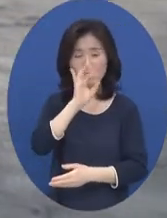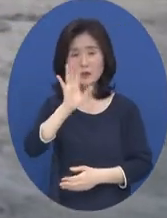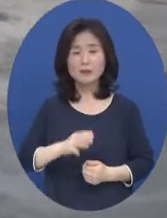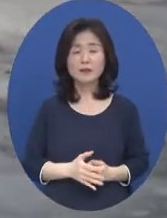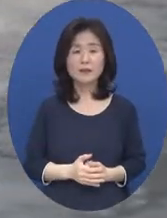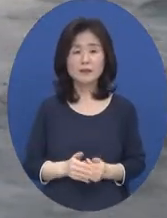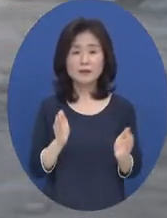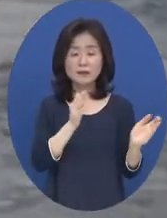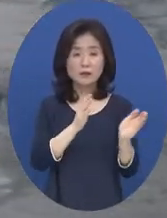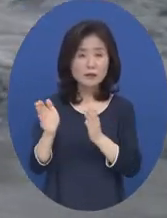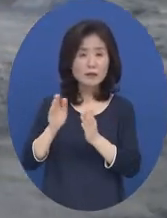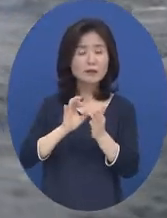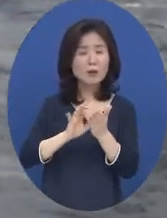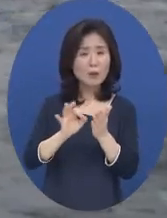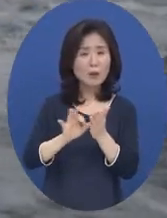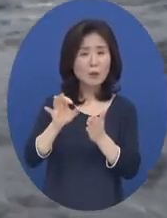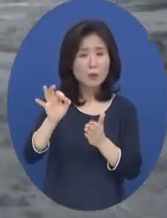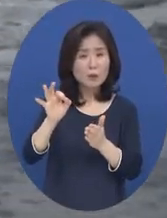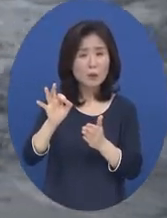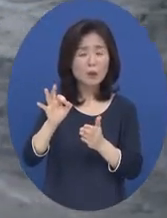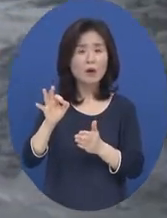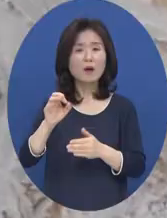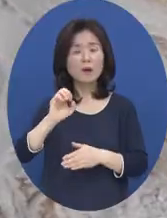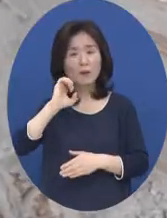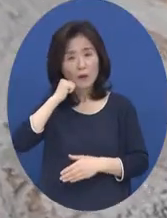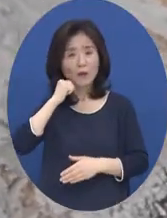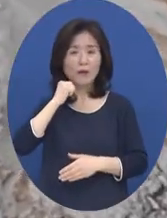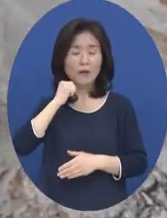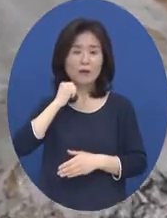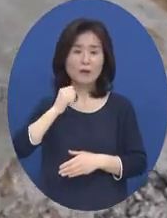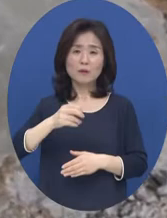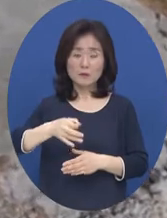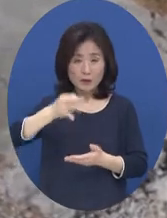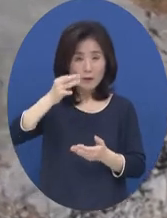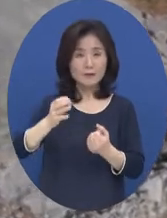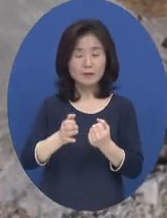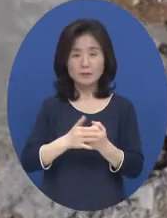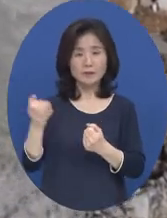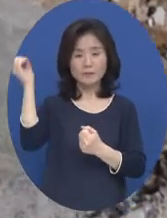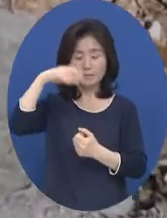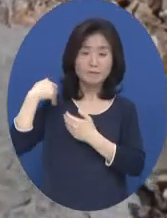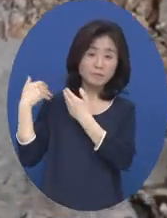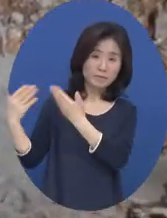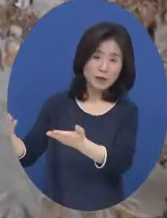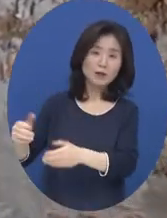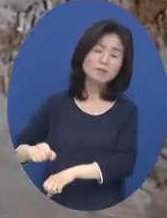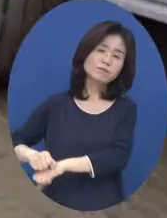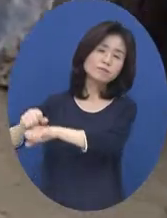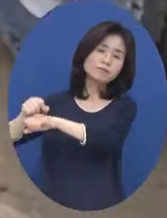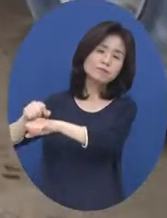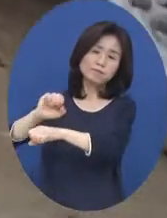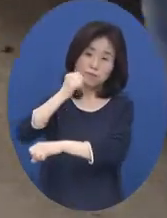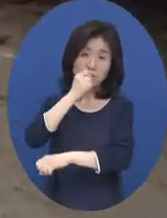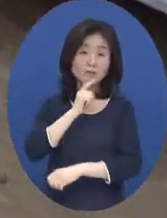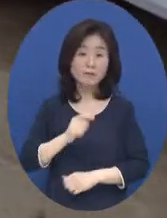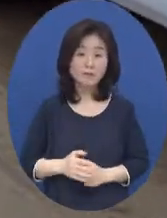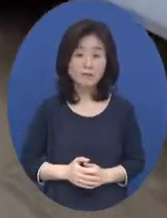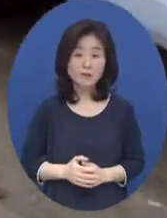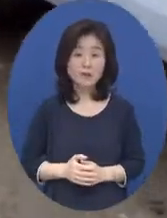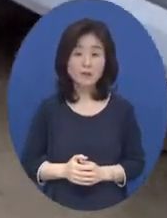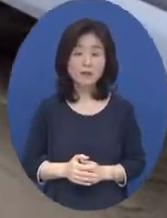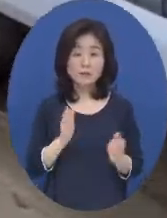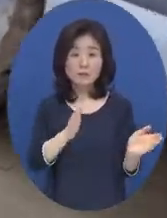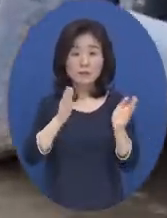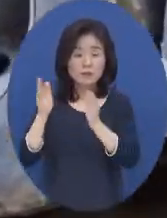처리 과정에서 드는 비용을 부담할 수 없어 폐기물 관리법을 위반하고 막무가내로 쌓아두겠다는 겁니다. 이번엔